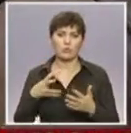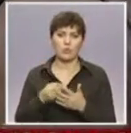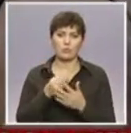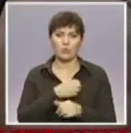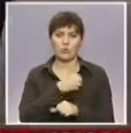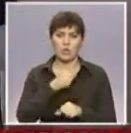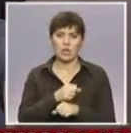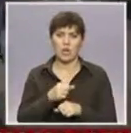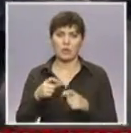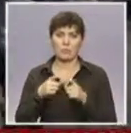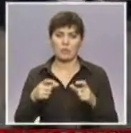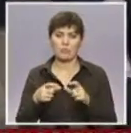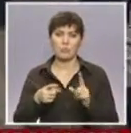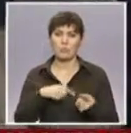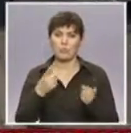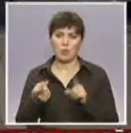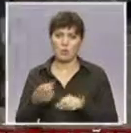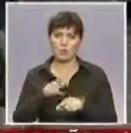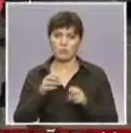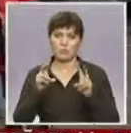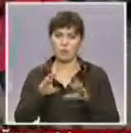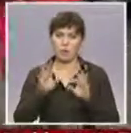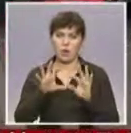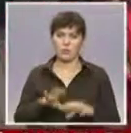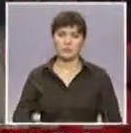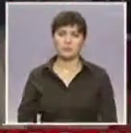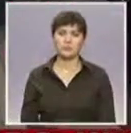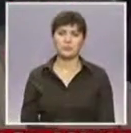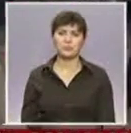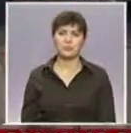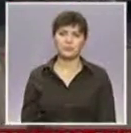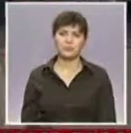тоқтатылып, карталық төлем жүйесіне көшеді. Айдана Мейрамбайқызы, Мұрат Тайжанов, Алматы телеарнасы.